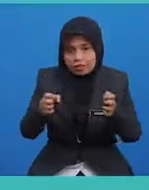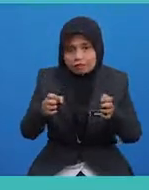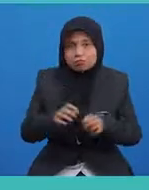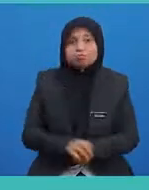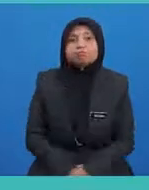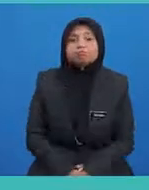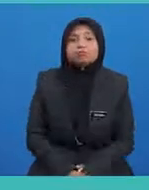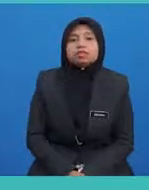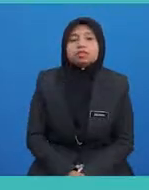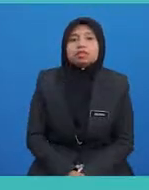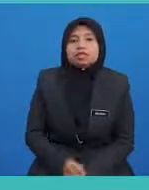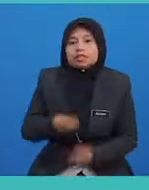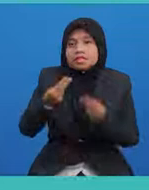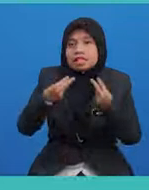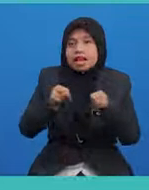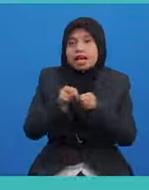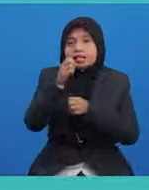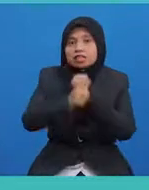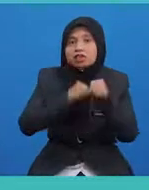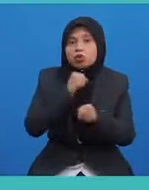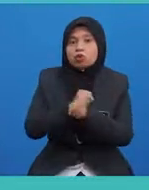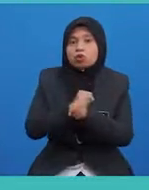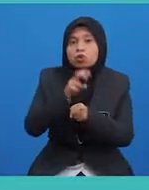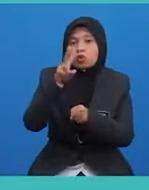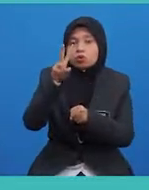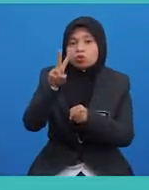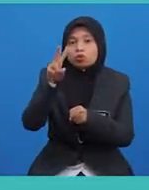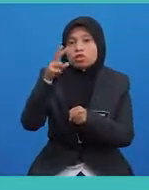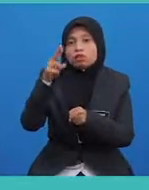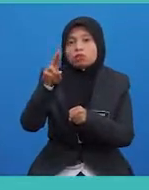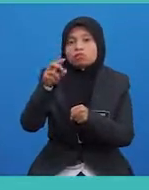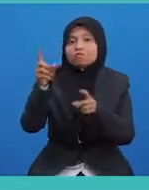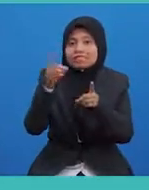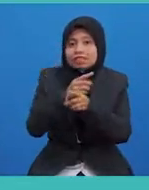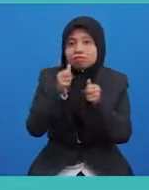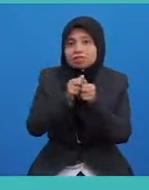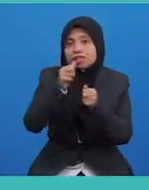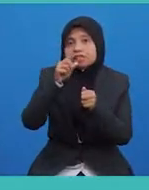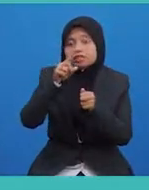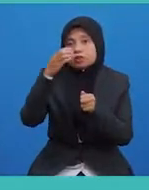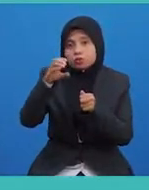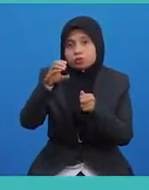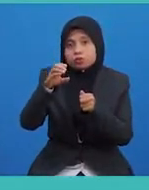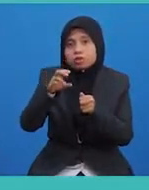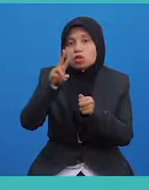21,591,000 hektar, iaitu nilai tahun 2000 dan darab dengan 100. Jawapannya ialah